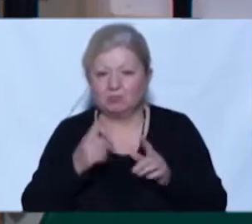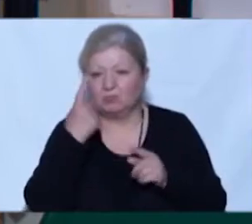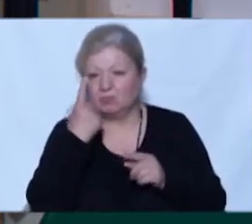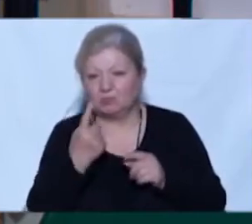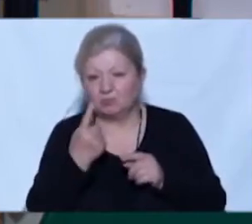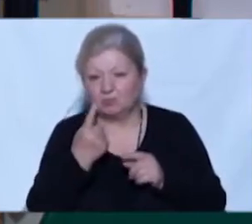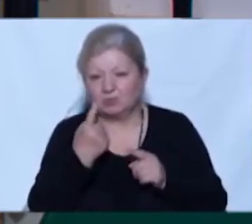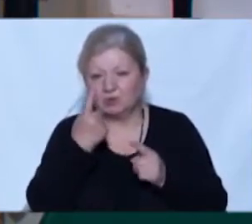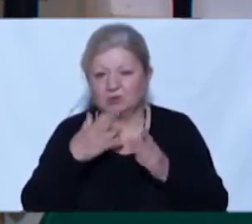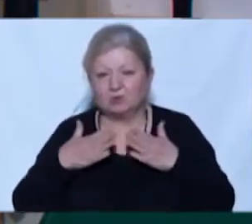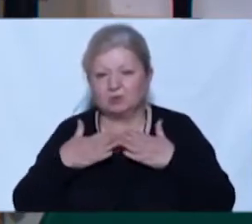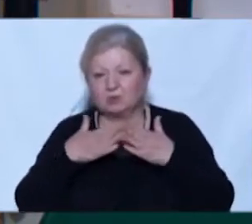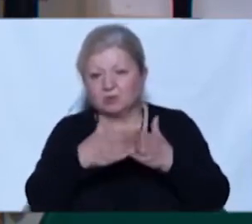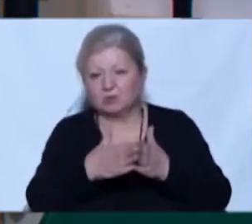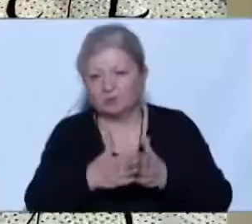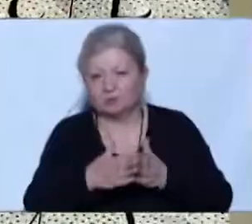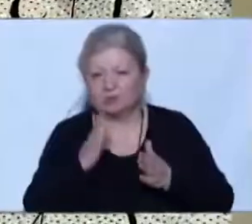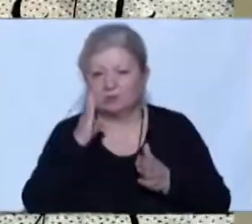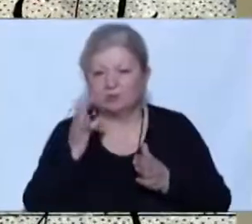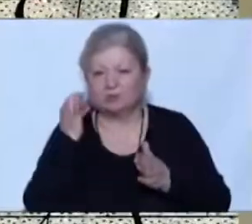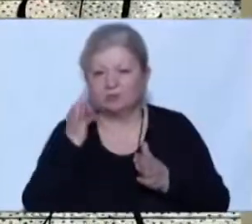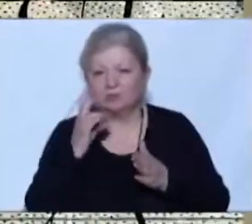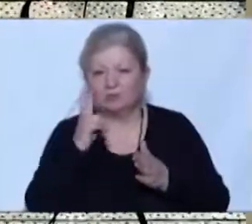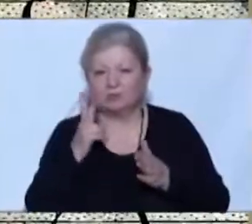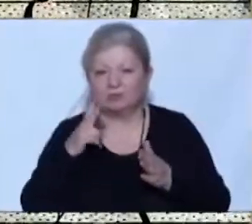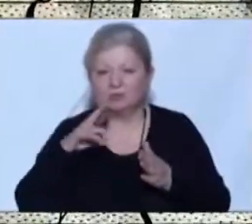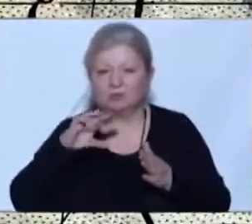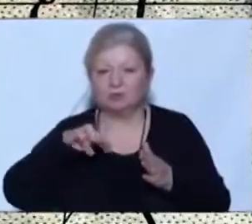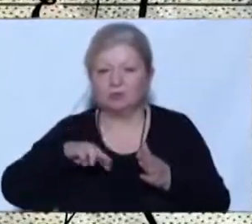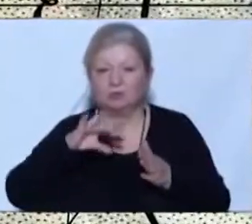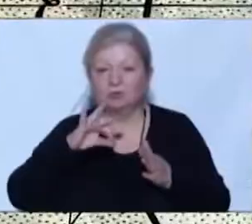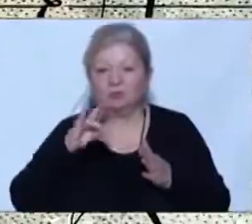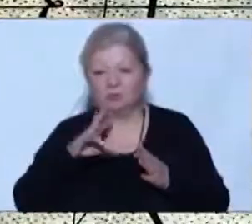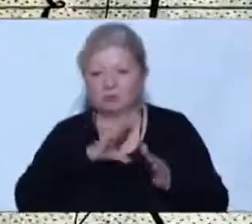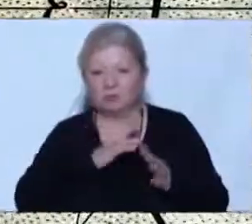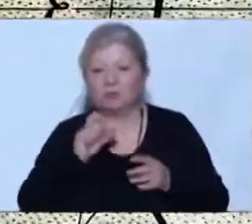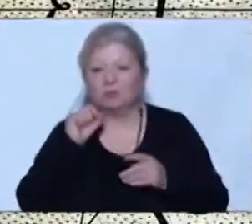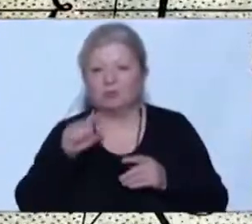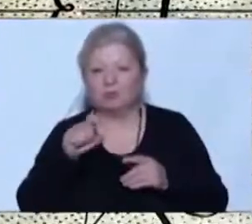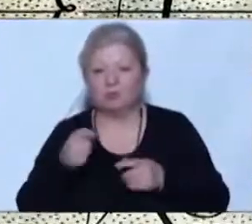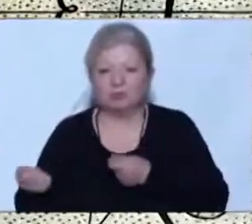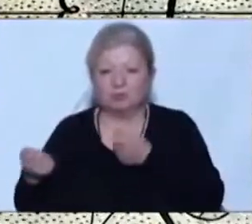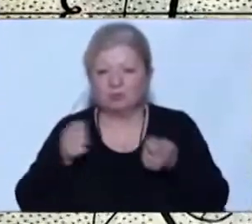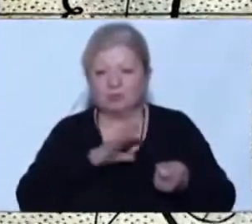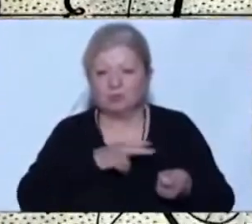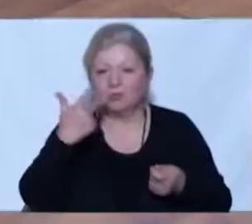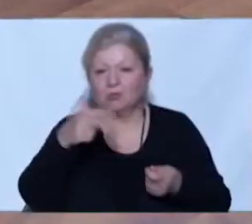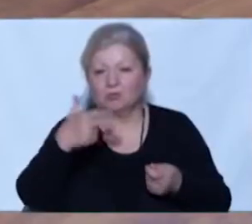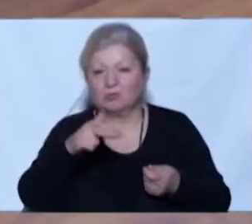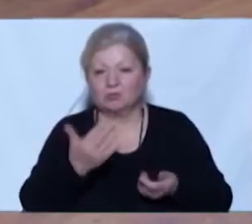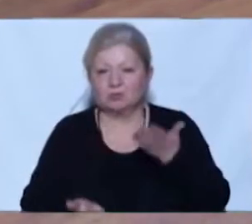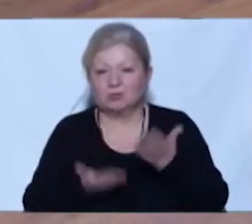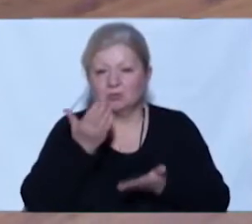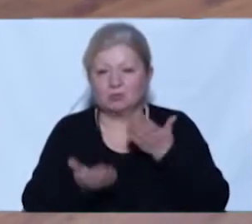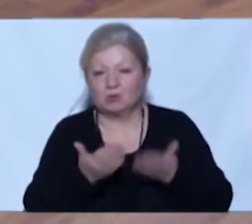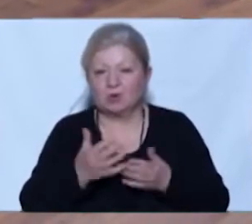ერთი გემი ვიქტორია დაბრუნდა, რომელმაც 30 კილომდე ოქრო ჩამოიტანა. მეფემ ამის გამო